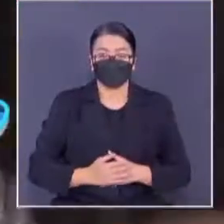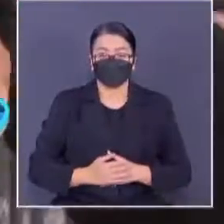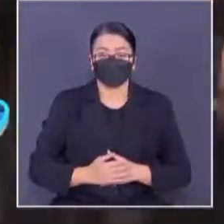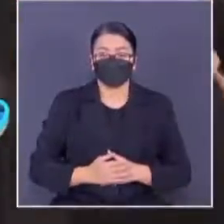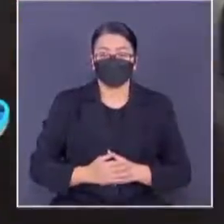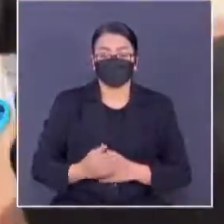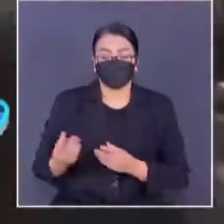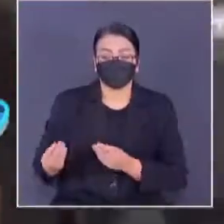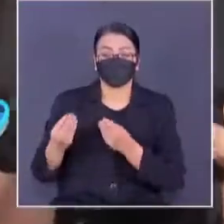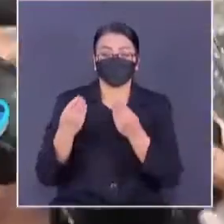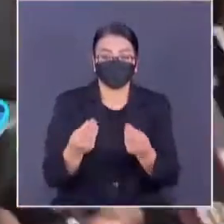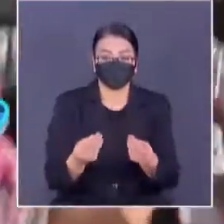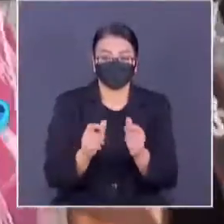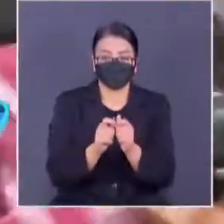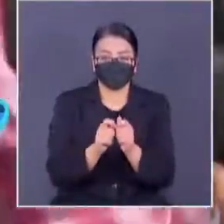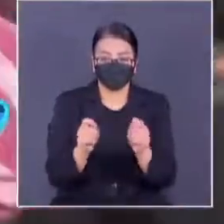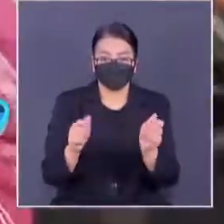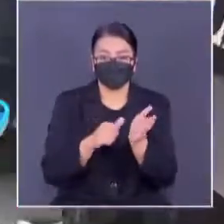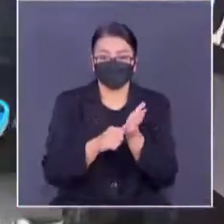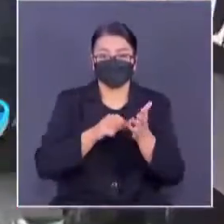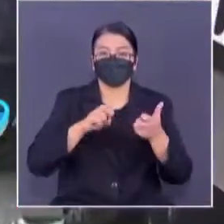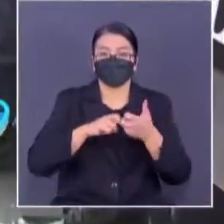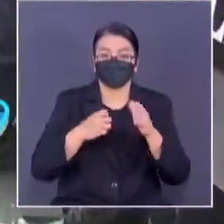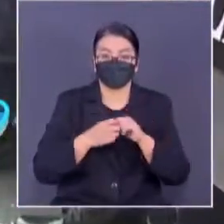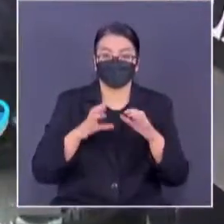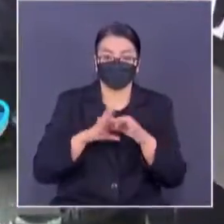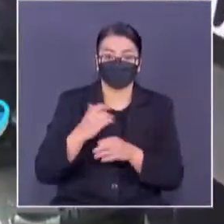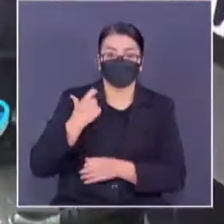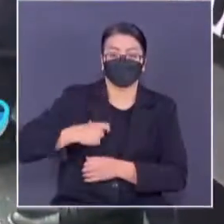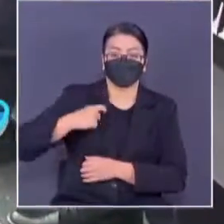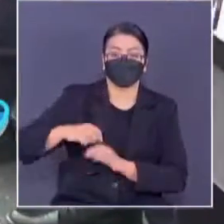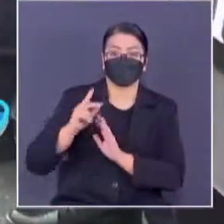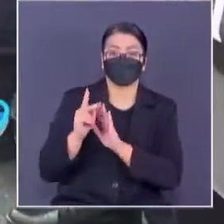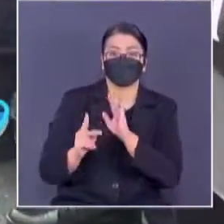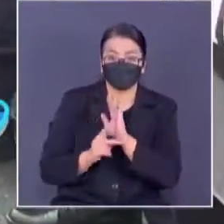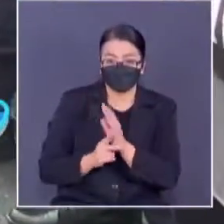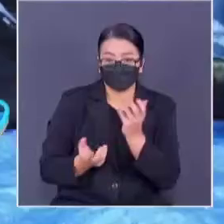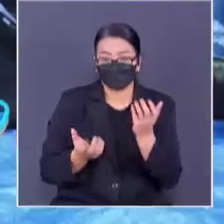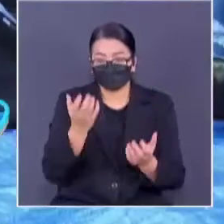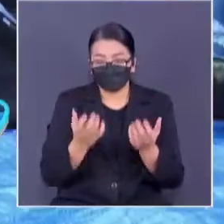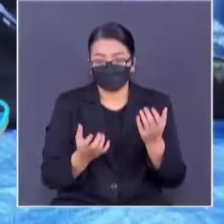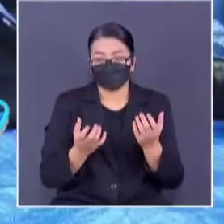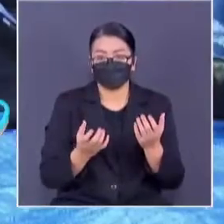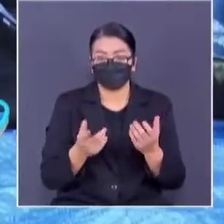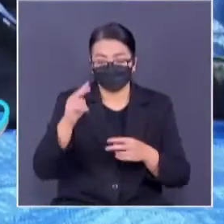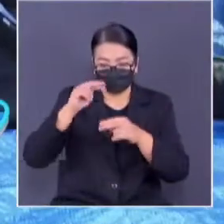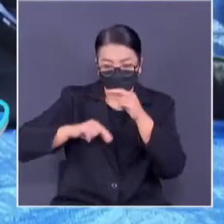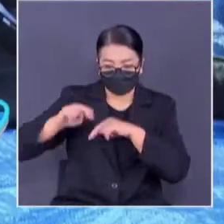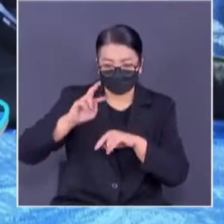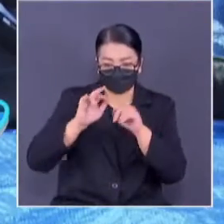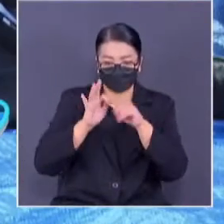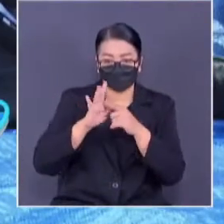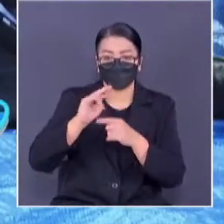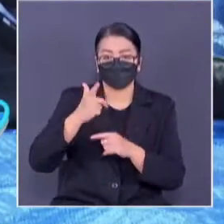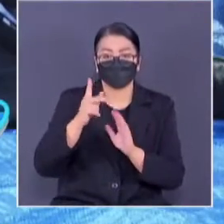ม.มอบหมายให้คณะอนุกรรมการแก้ไขปัญหาด้านคดีความกฎหมายและกระบวนการยุติธรรมนะครับไปศึกษาร่างกฎหม